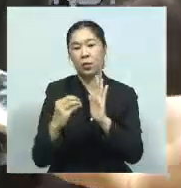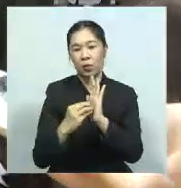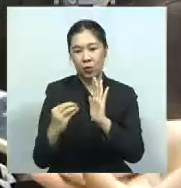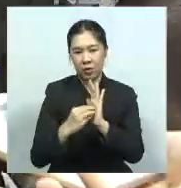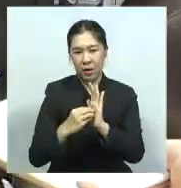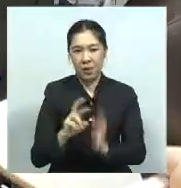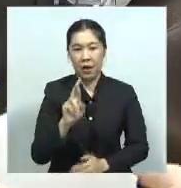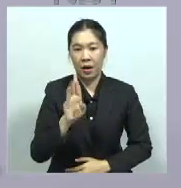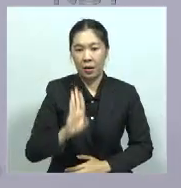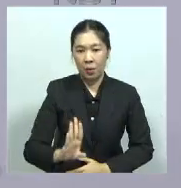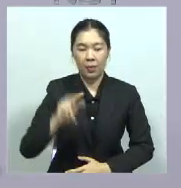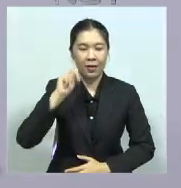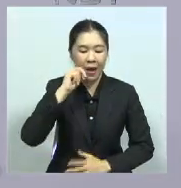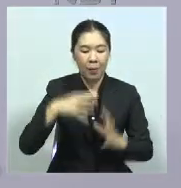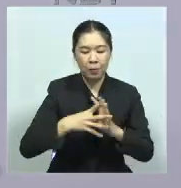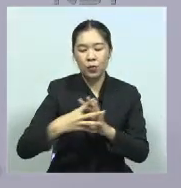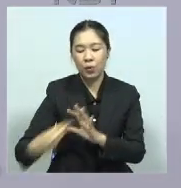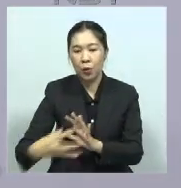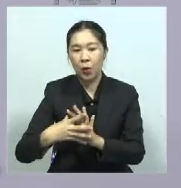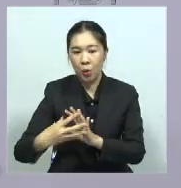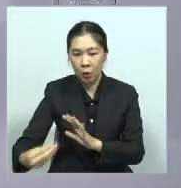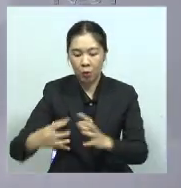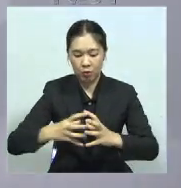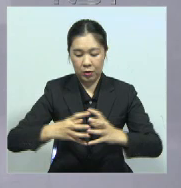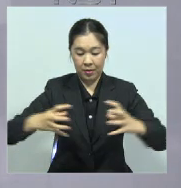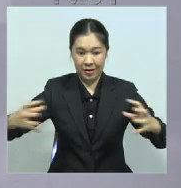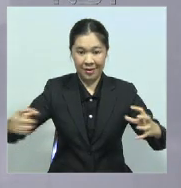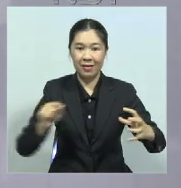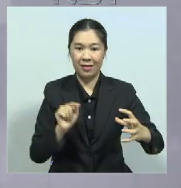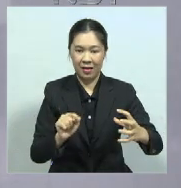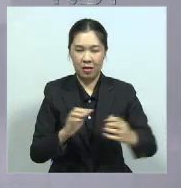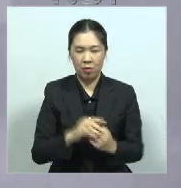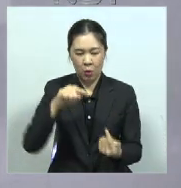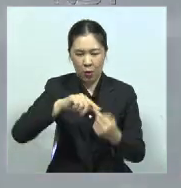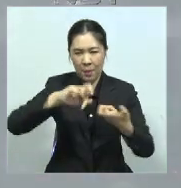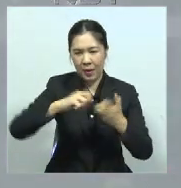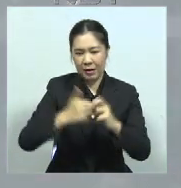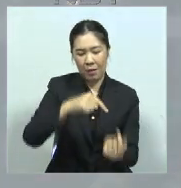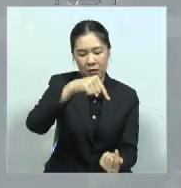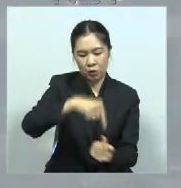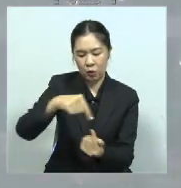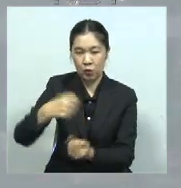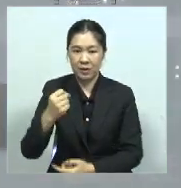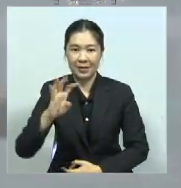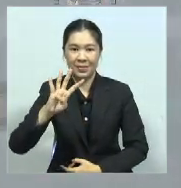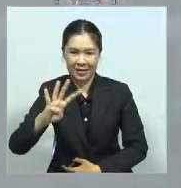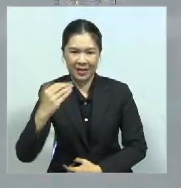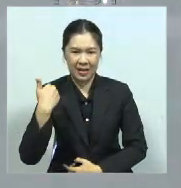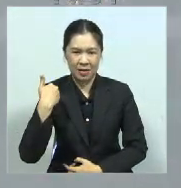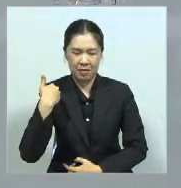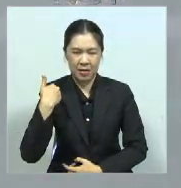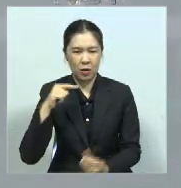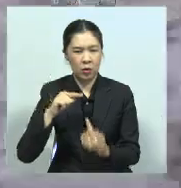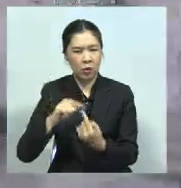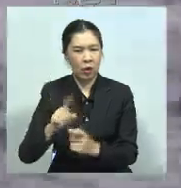ช้ระบบระบายน้ำทั้งการสูบน้ำออกและใช้อุโมงค์ระบายน้ำซึ่งมีจุดวิกฤต14จุดและจุดเสี่ยงรองลงมา